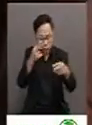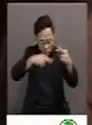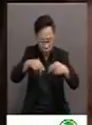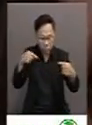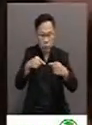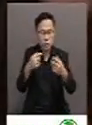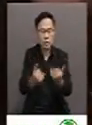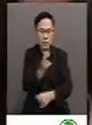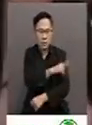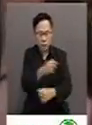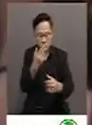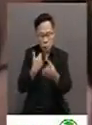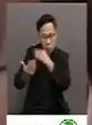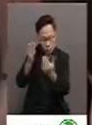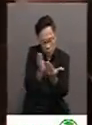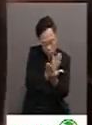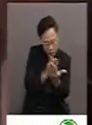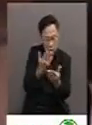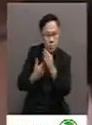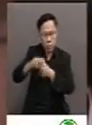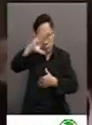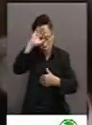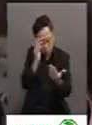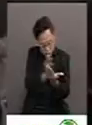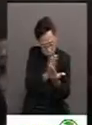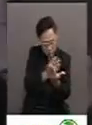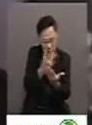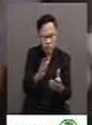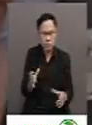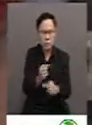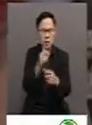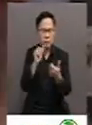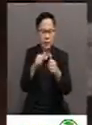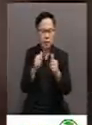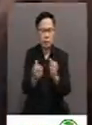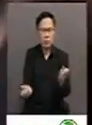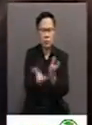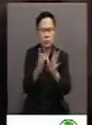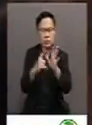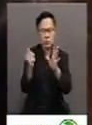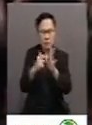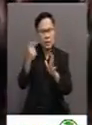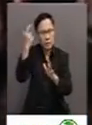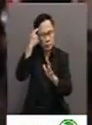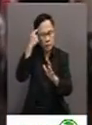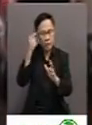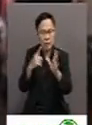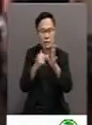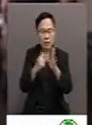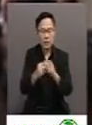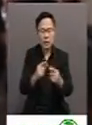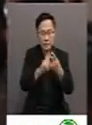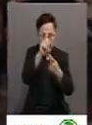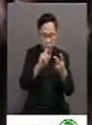างแพทย์มีการนำประวัติคนไข้เนี่ยมาตรวจสอบทั้งหมดพบว่าเกิดจากผลข้างเคียงเกี่ยวกับยาหรือว่าอาจจะมีอาการแพ้ย